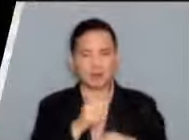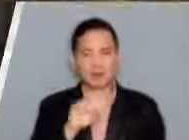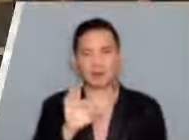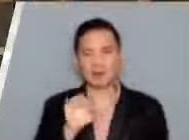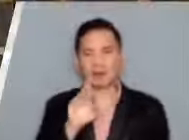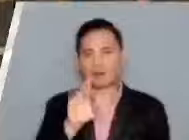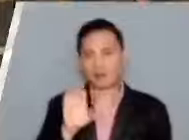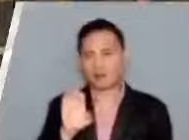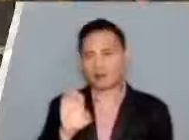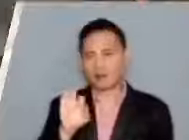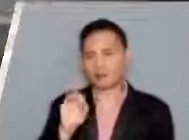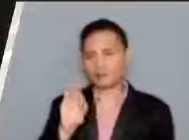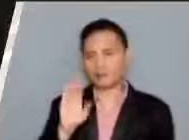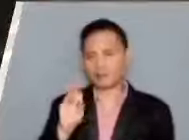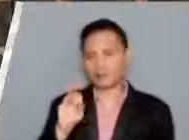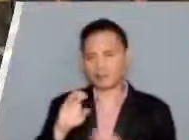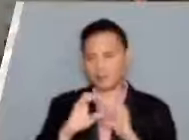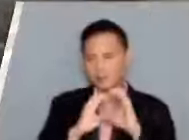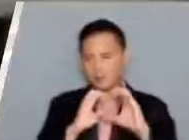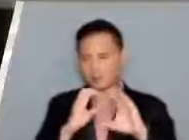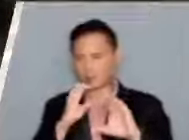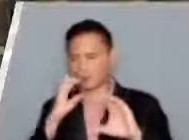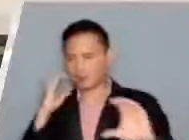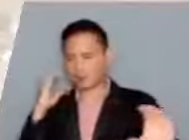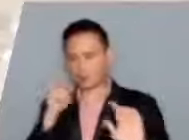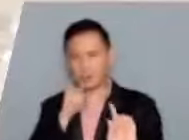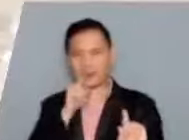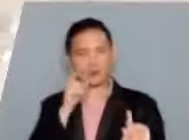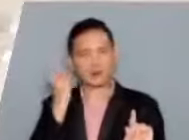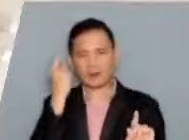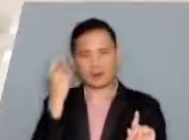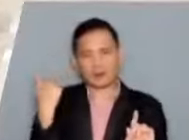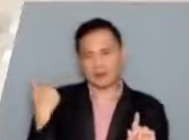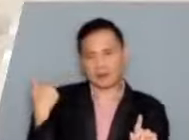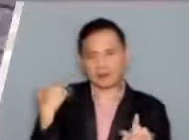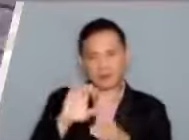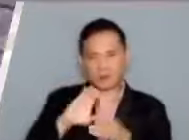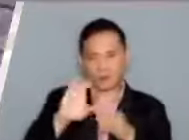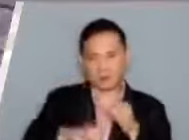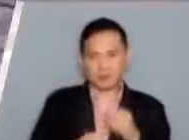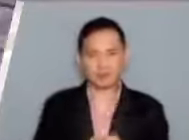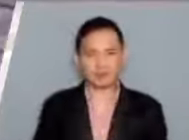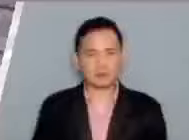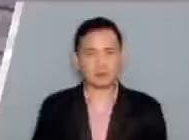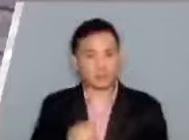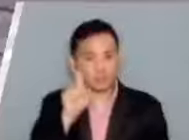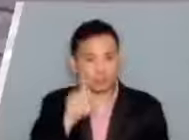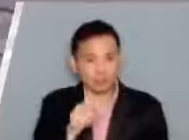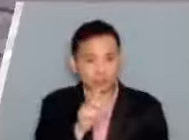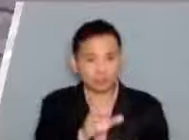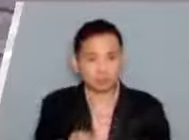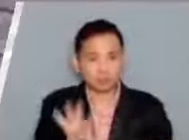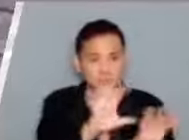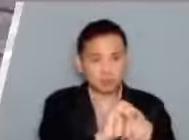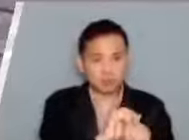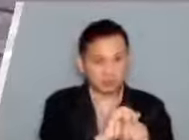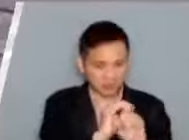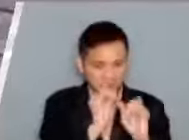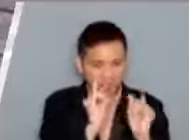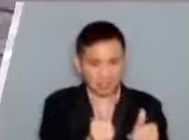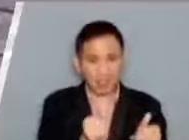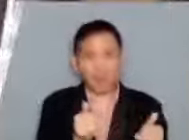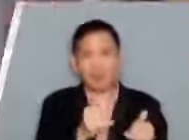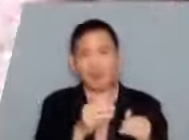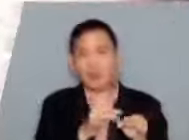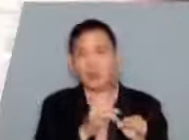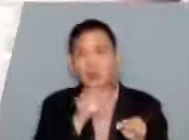ang 24 na excavation at construction na dapat sana itapos na sa pagtatapos ng Semana Santa.